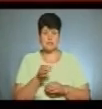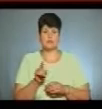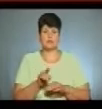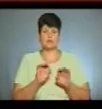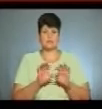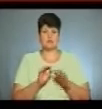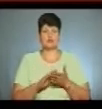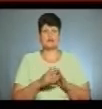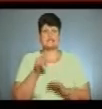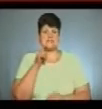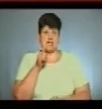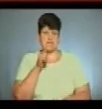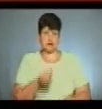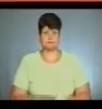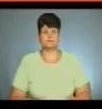прокоментує ситуацію завтра.